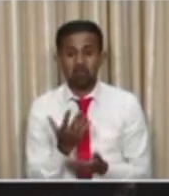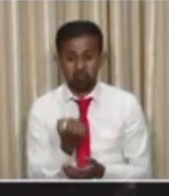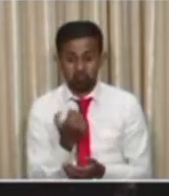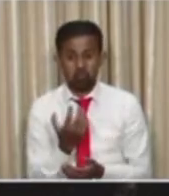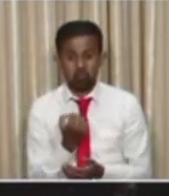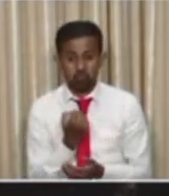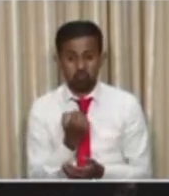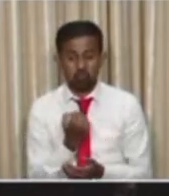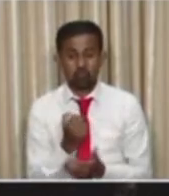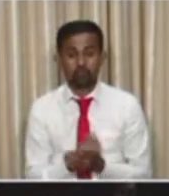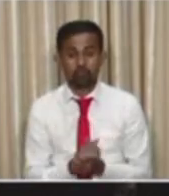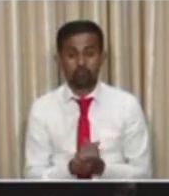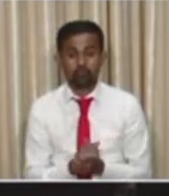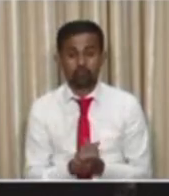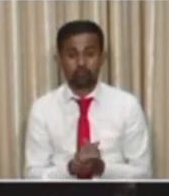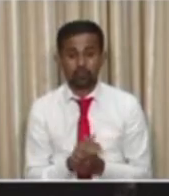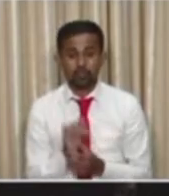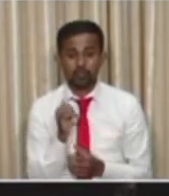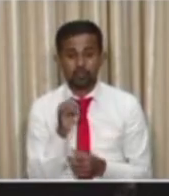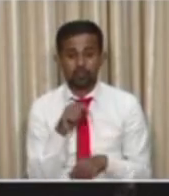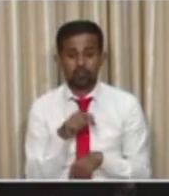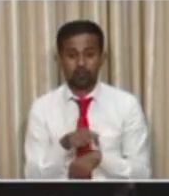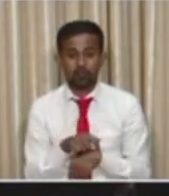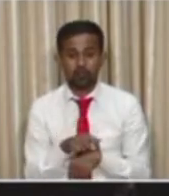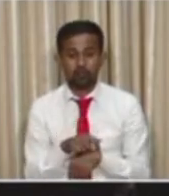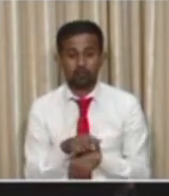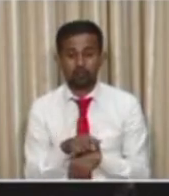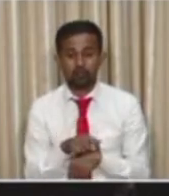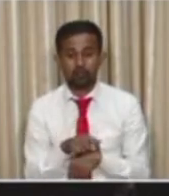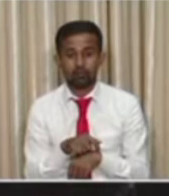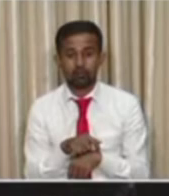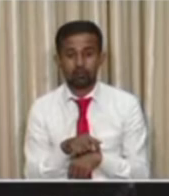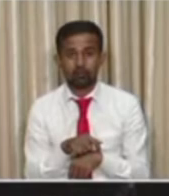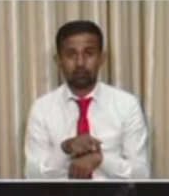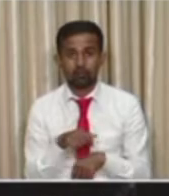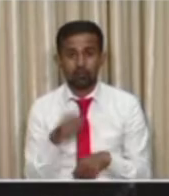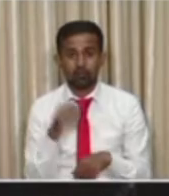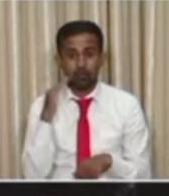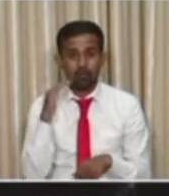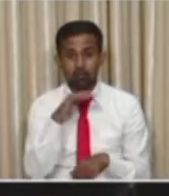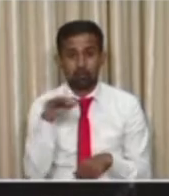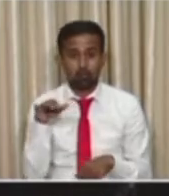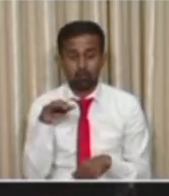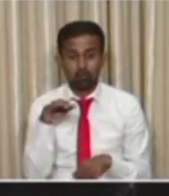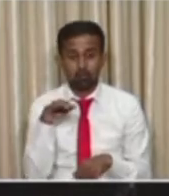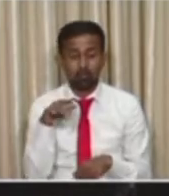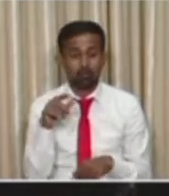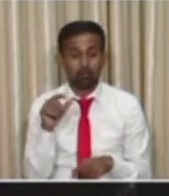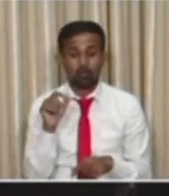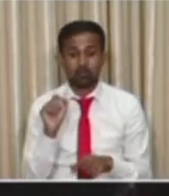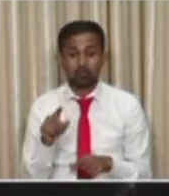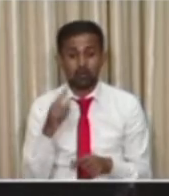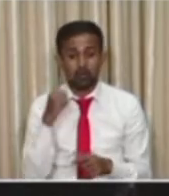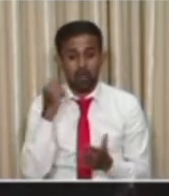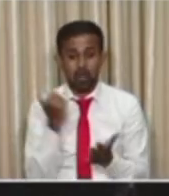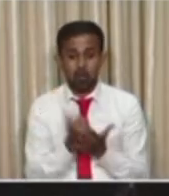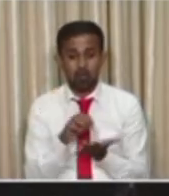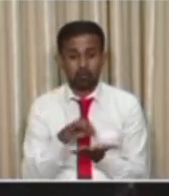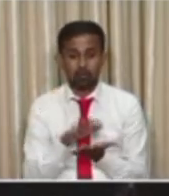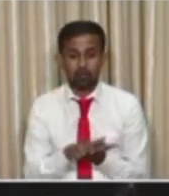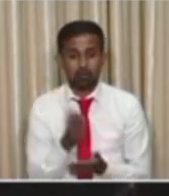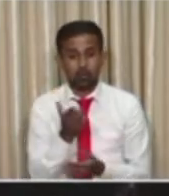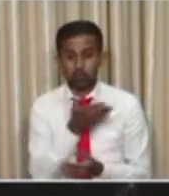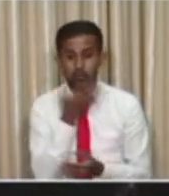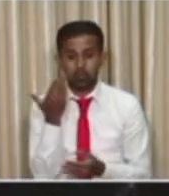இருக்கும், சில வேளைகளிலே அது ஒரு ஜனப்பிரிய தீர்ந்துவாக்கு என்று சொல்லப்படுகின்ற பிரபலியமான தீர்மானமாக இருக்காது என்பதை நான் உணர்கின்றேன். இருந்தாலும் இந்த